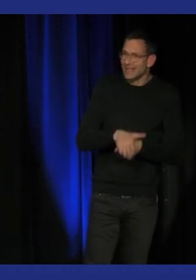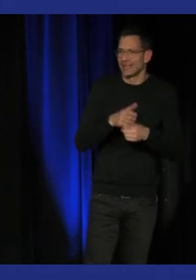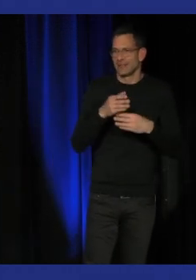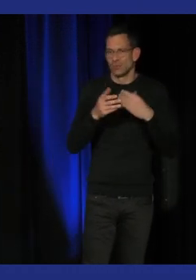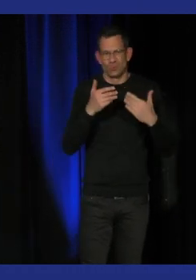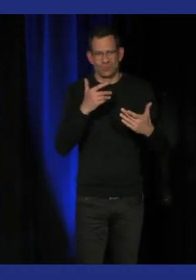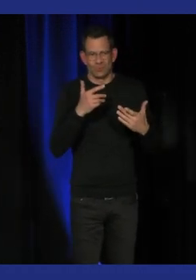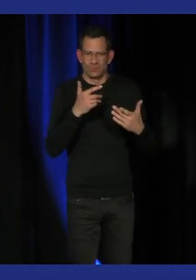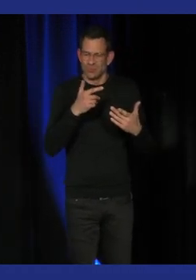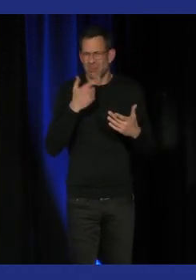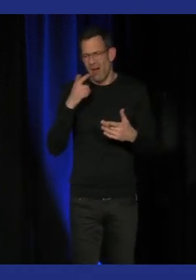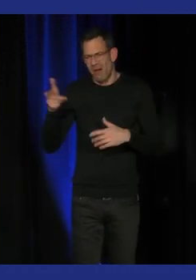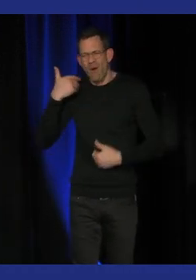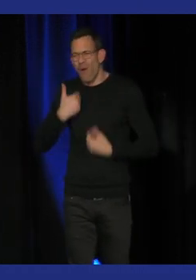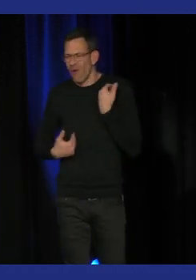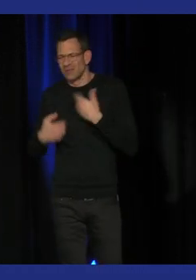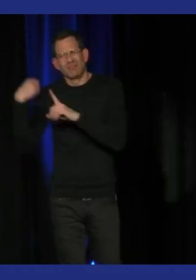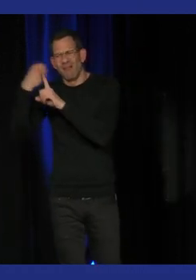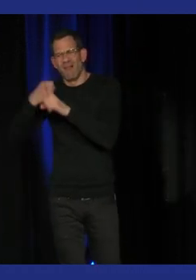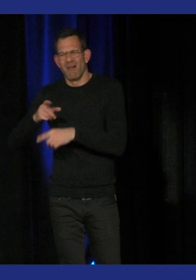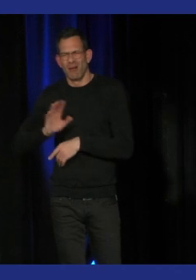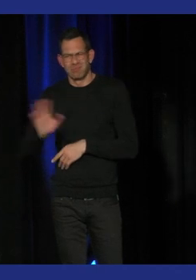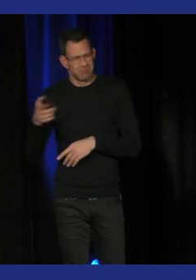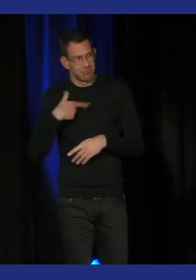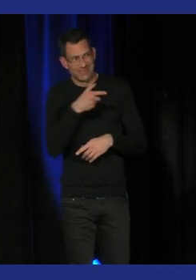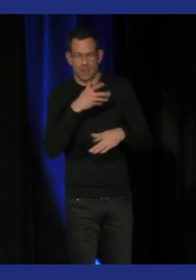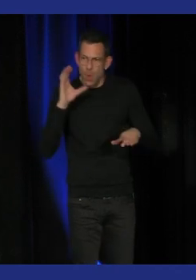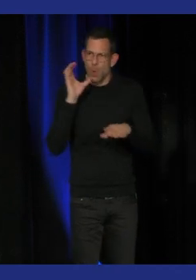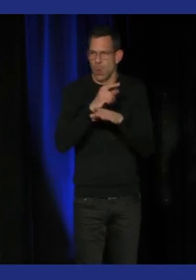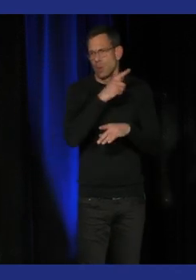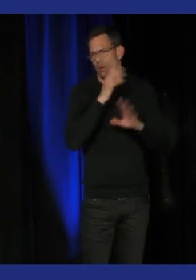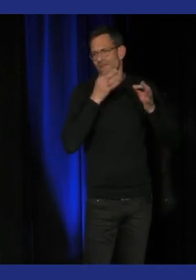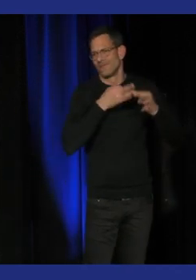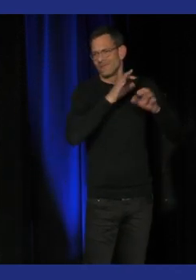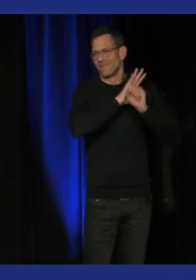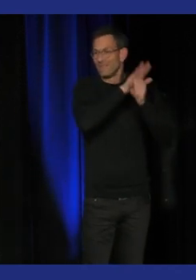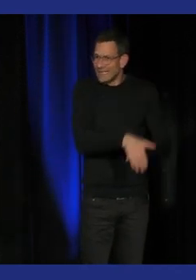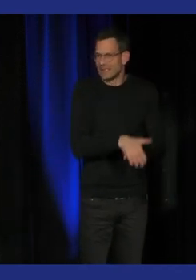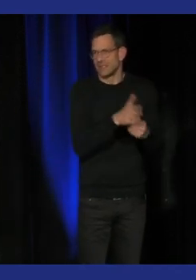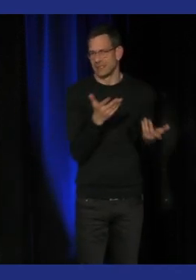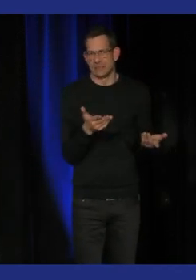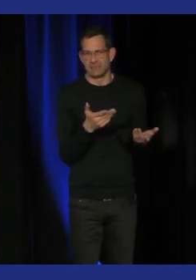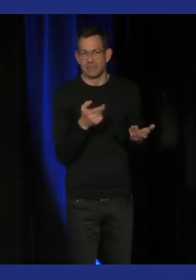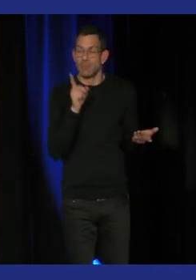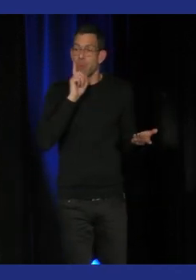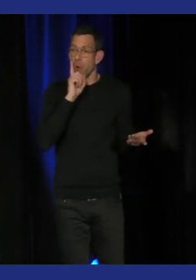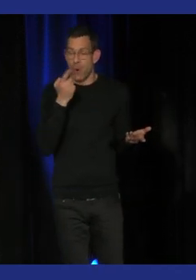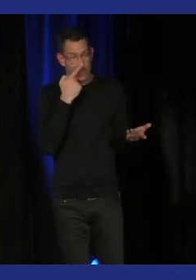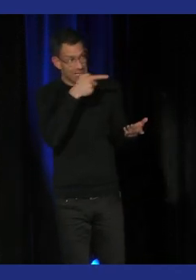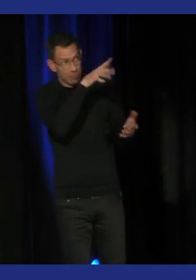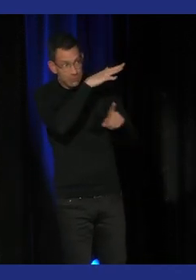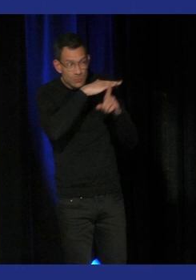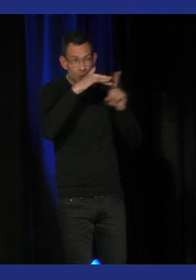de handicap. Parce que justement, je pense que les politiques, enfin tout ce que la société peut